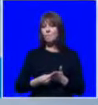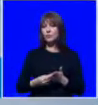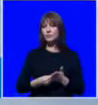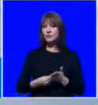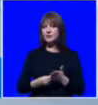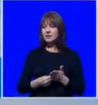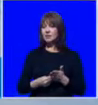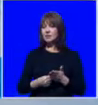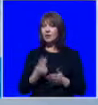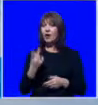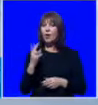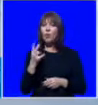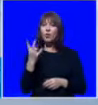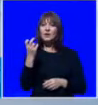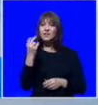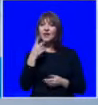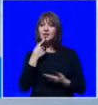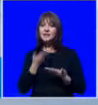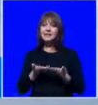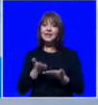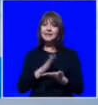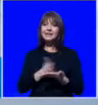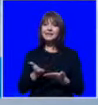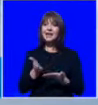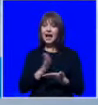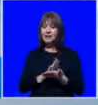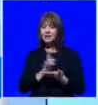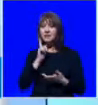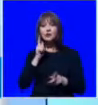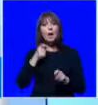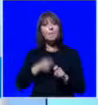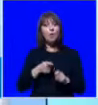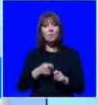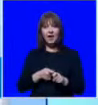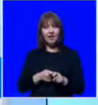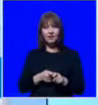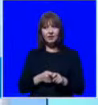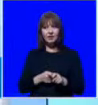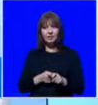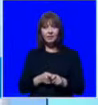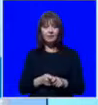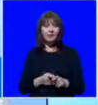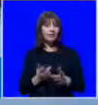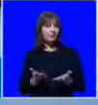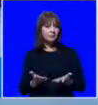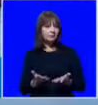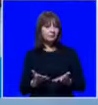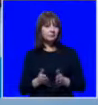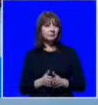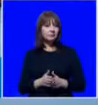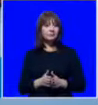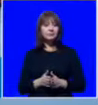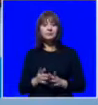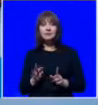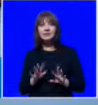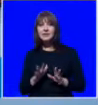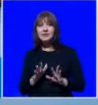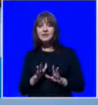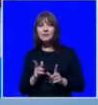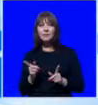на страници по тая тема. Тук с забележки? Едва ли ще ни стигне. И тяхното няма как да е било по-малко. Само, че се